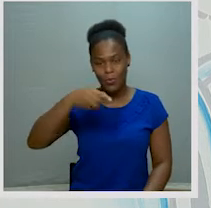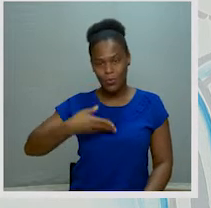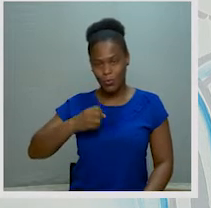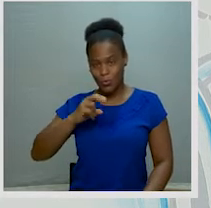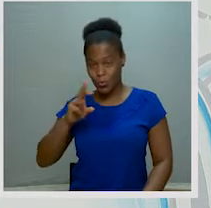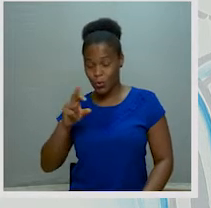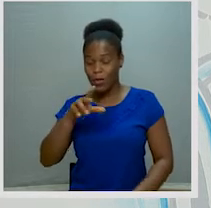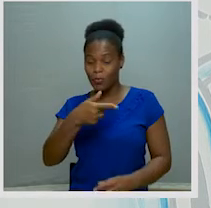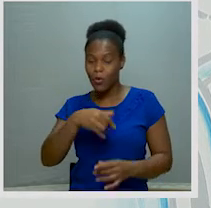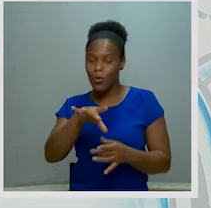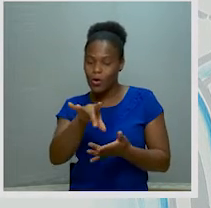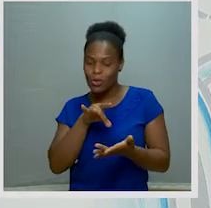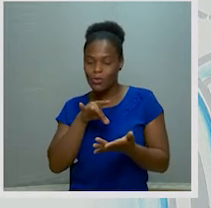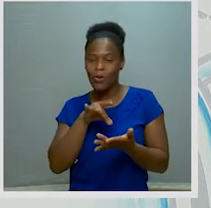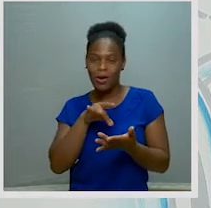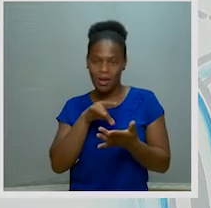une